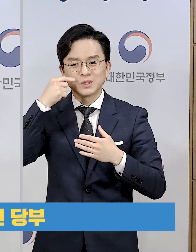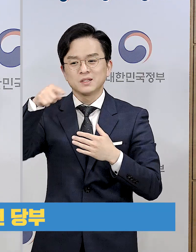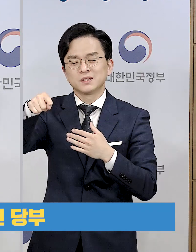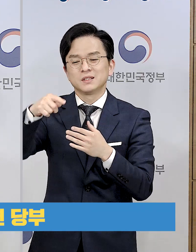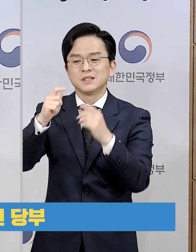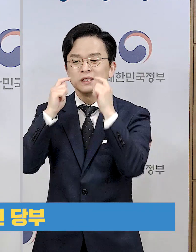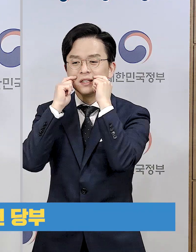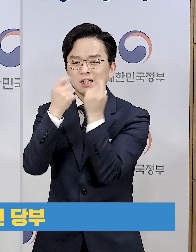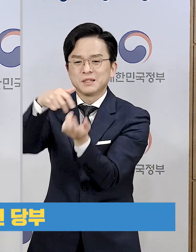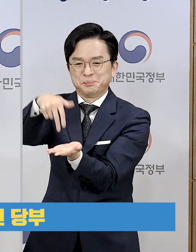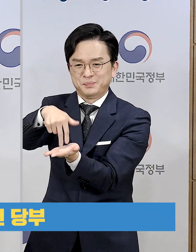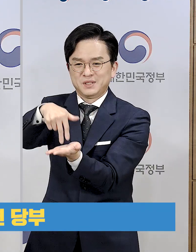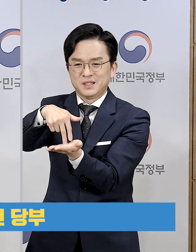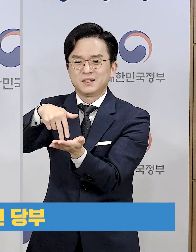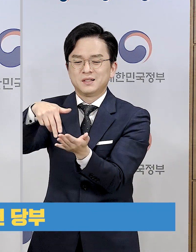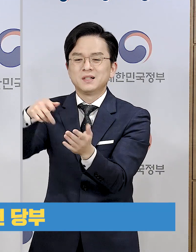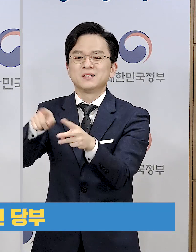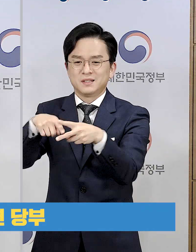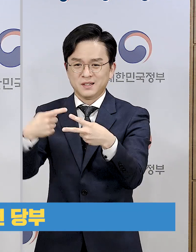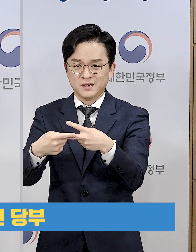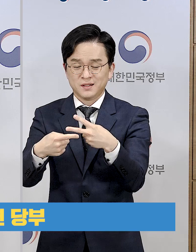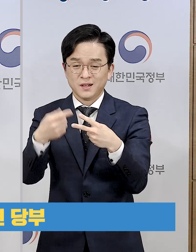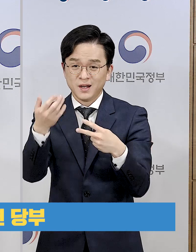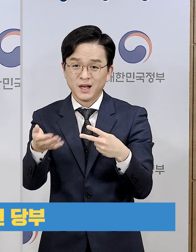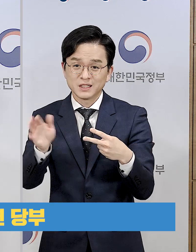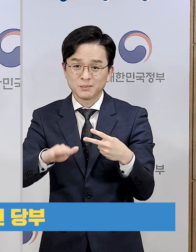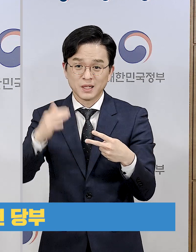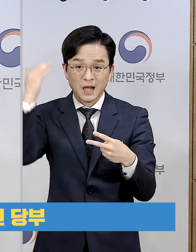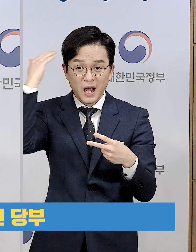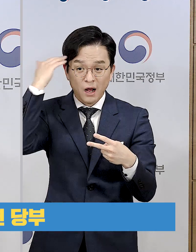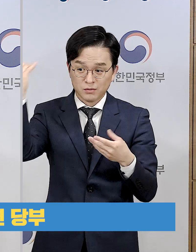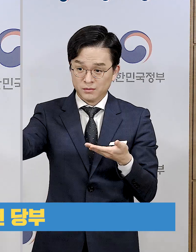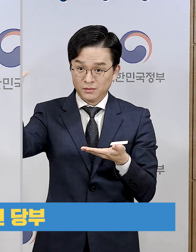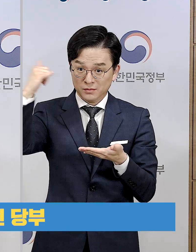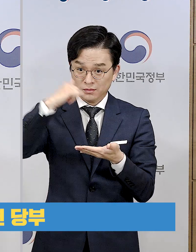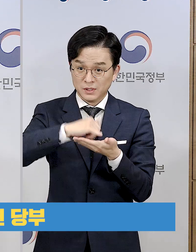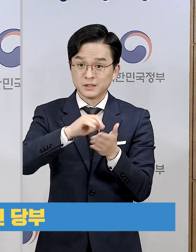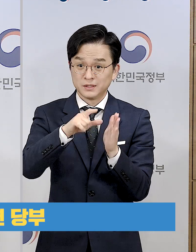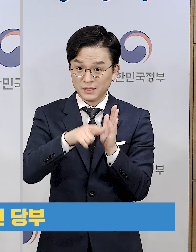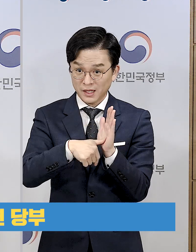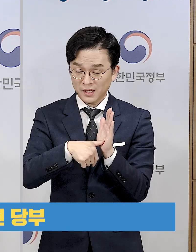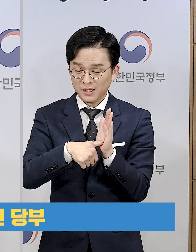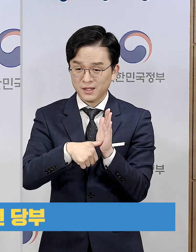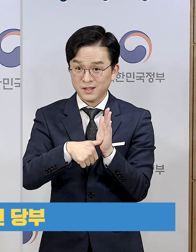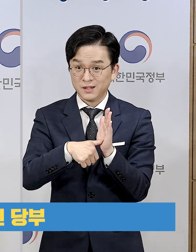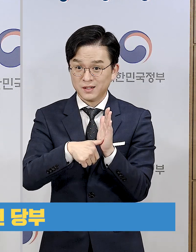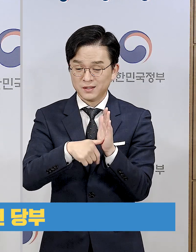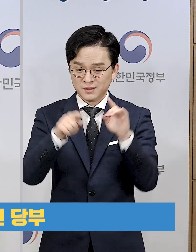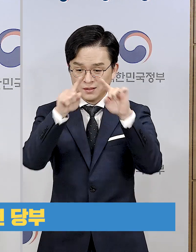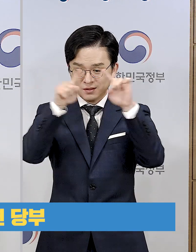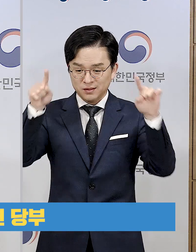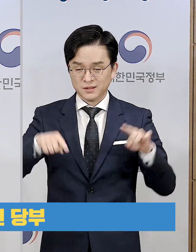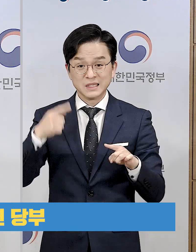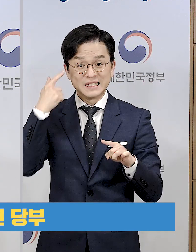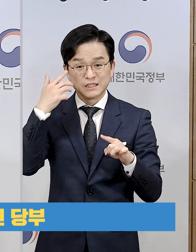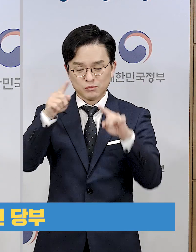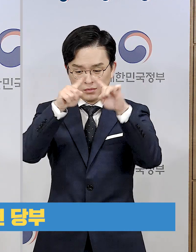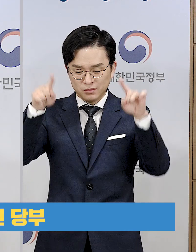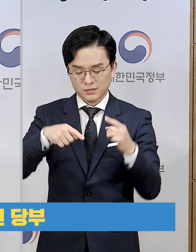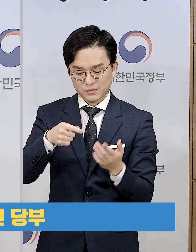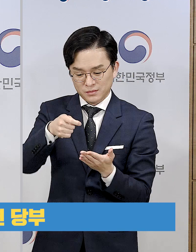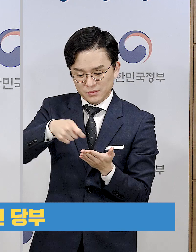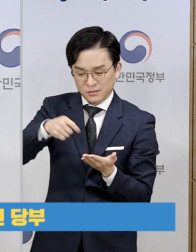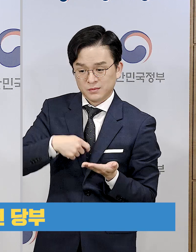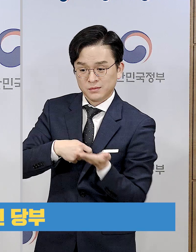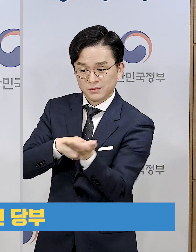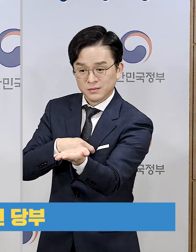부분들은 저희도 충분하게 공감을 하고 있습니다만은. 국내에 들어오셨을 때는 건강 상태